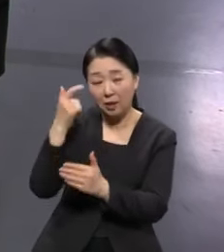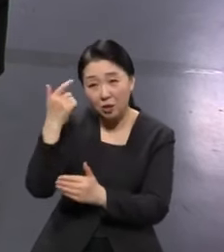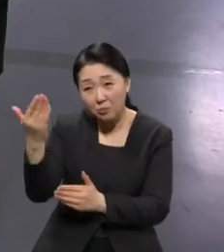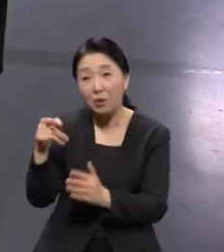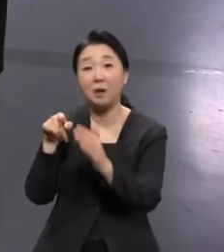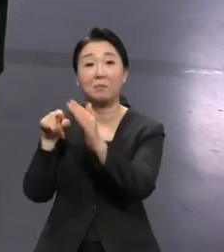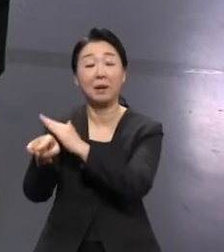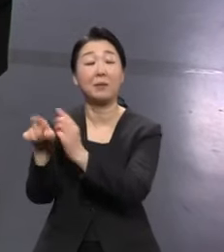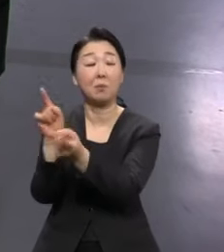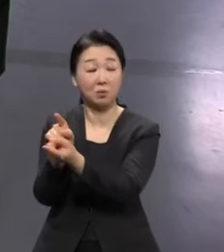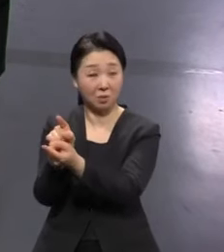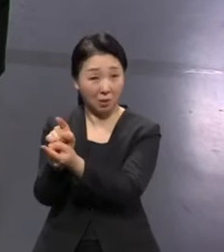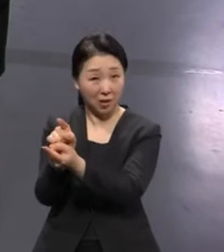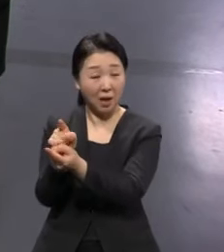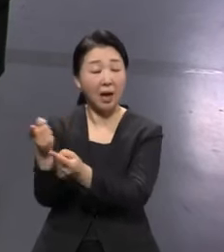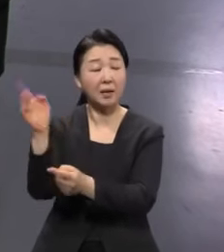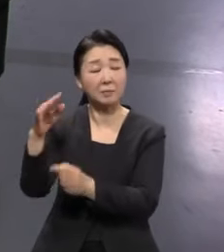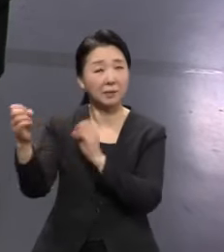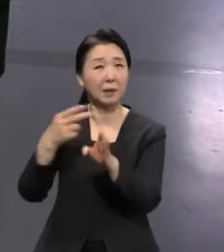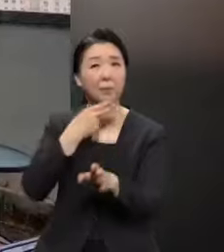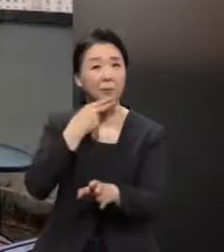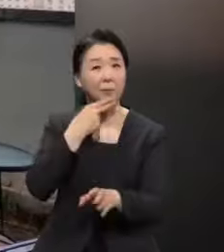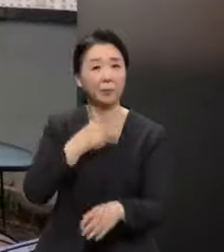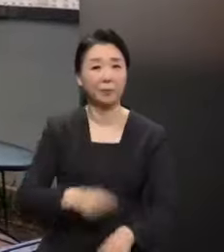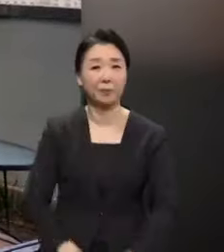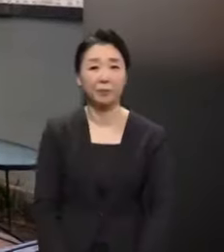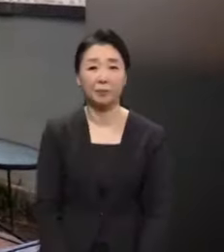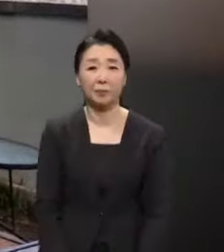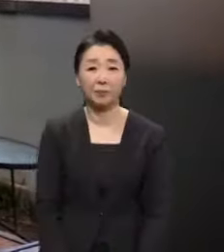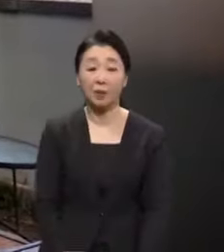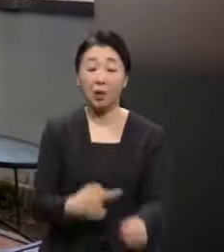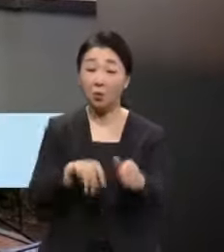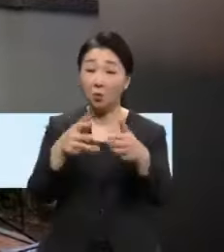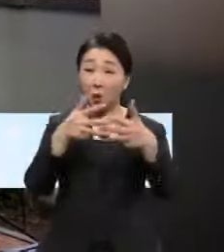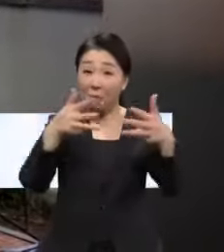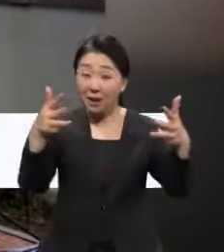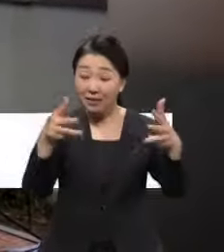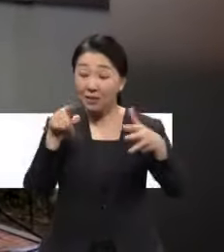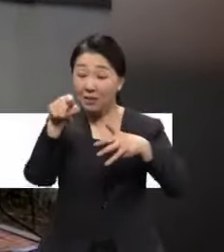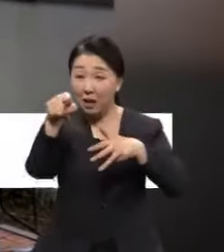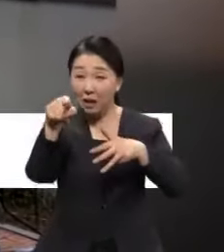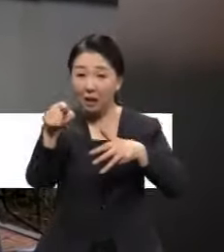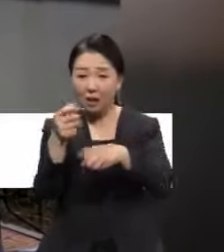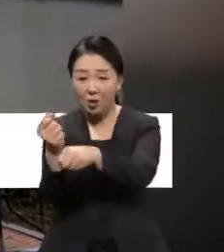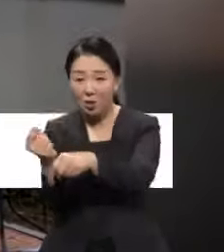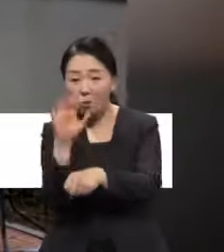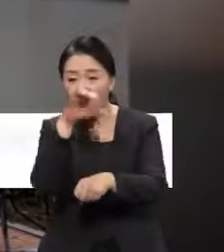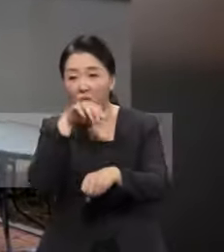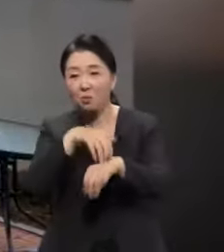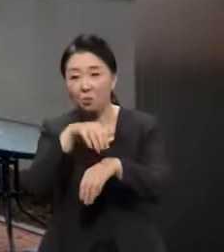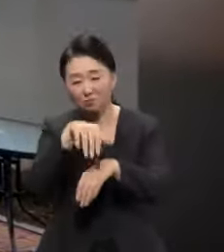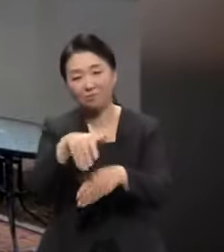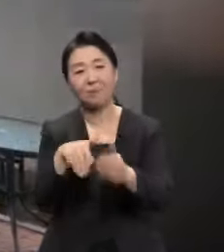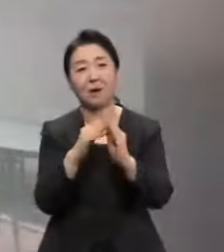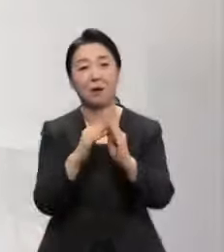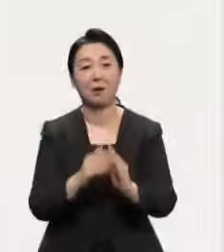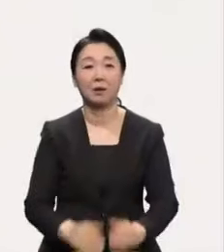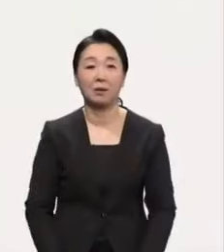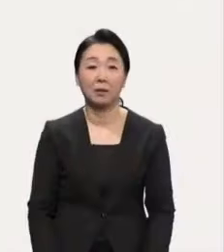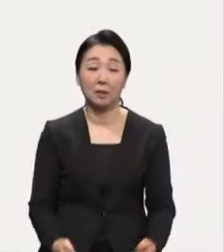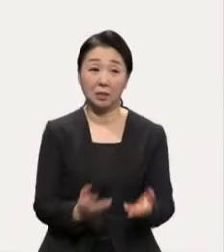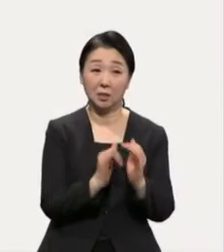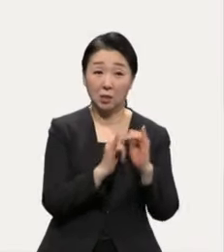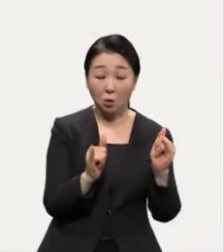찾아왔지만 김원장은 대답을 피했습니다 교육원 8층 야외 공간에는 골프 연습 시설도 있습니다 일부